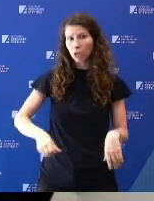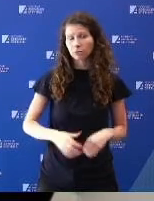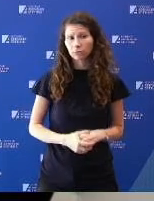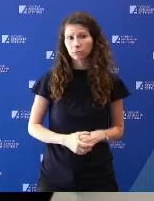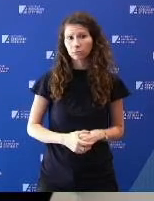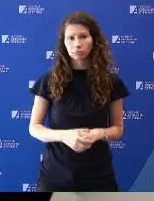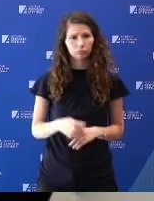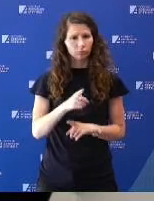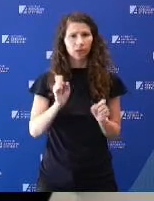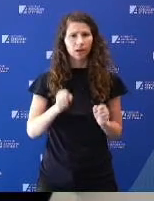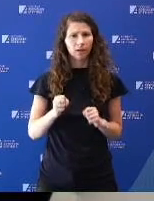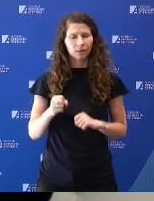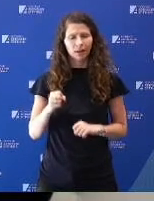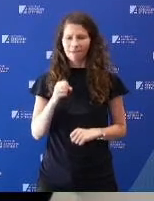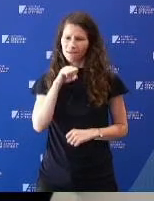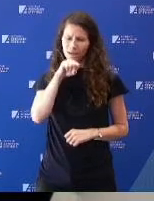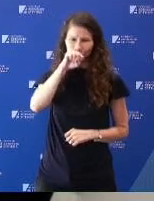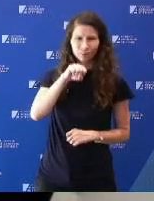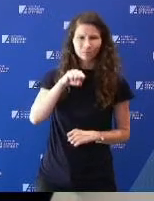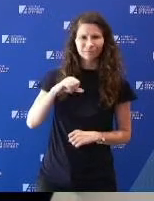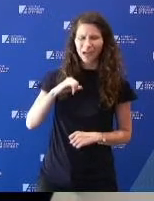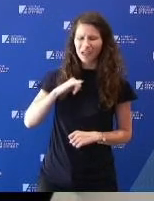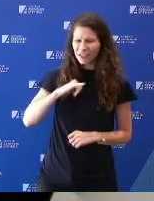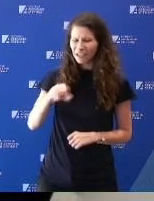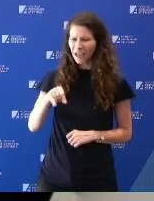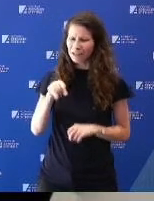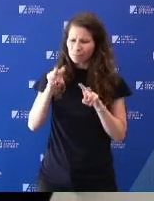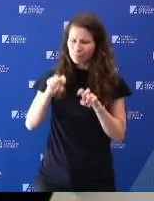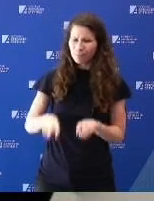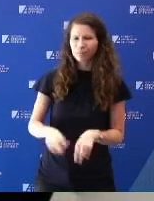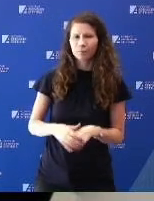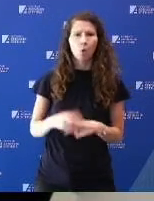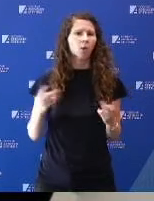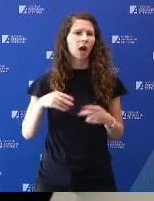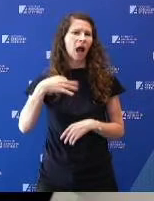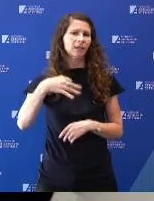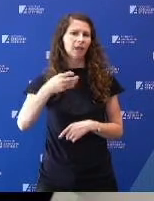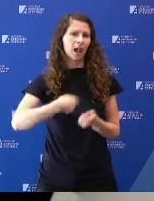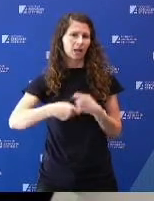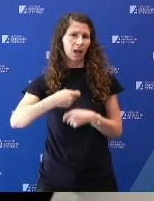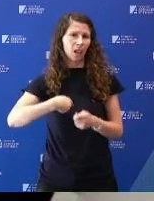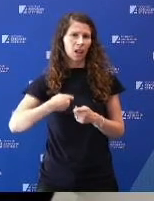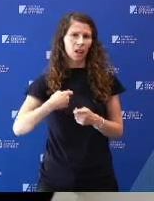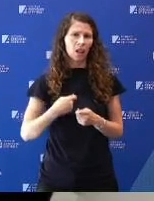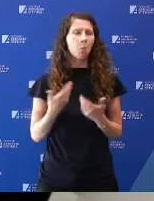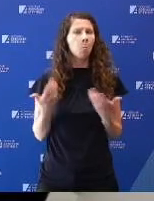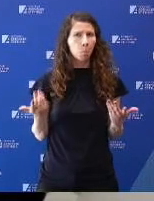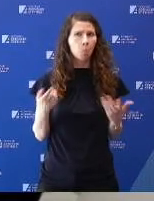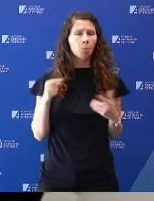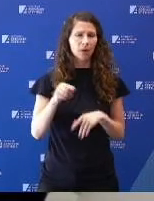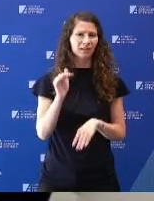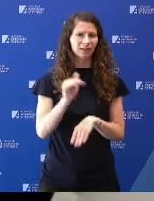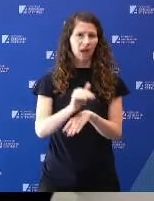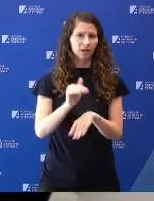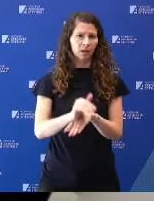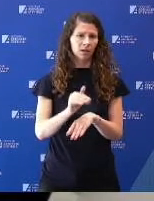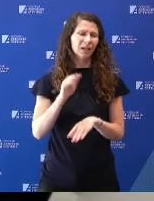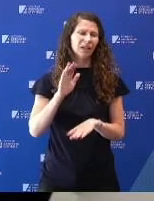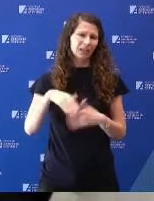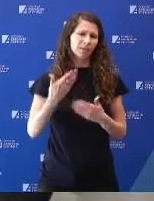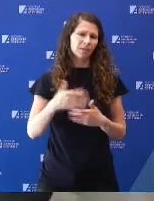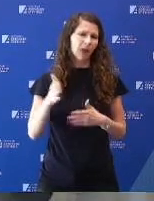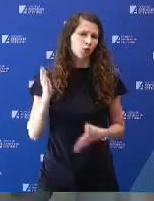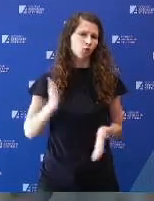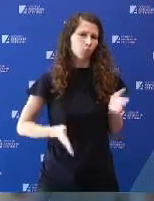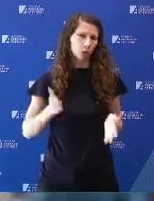dafür begeistern. Oder wenn wir uns den Einzelhandel anschauen, da gibt es ja immer mehr so an der Kasse, gibt es Roboter oder